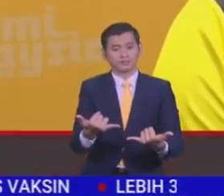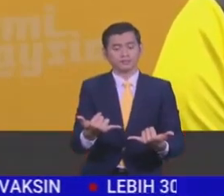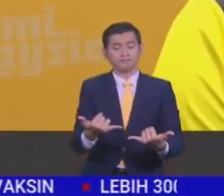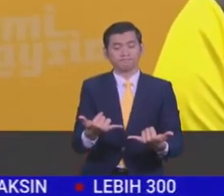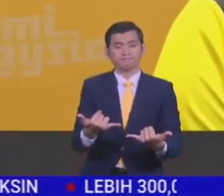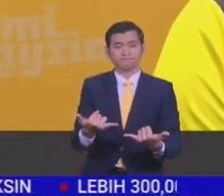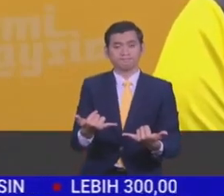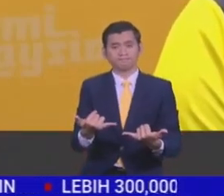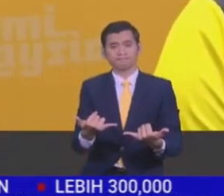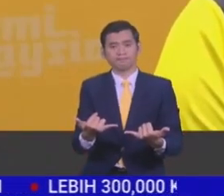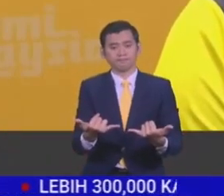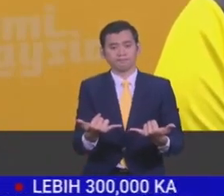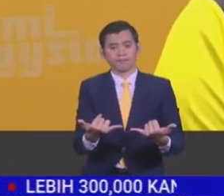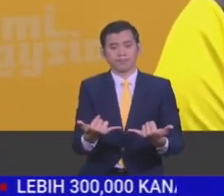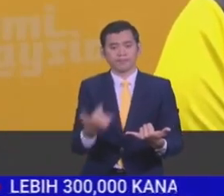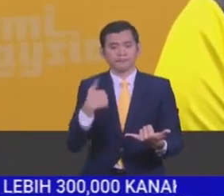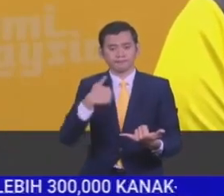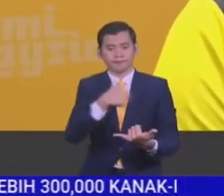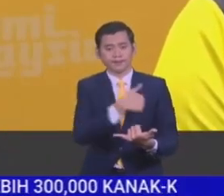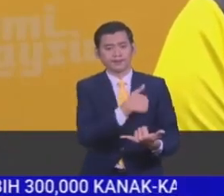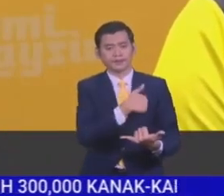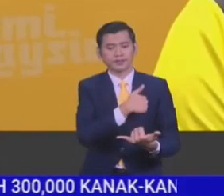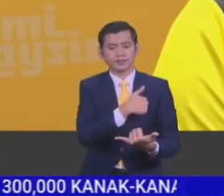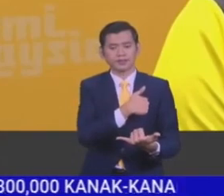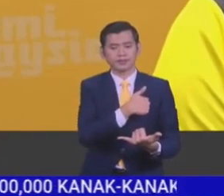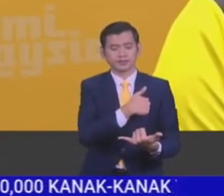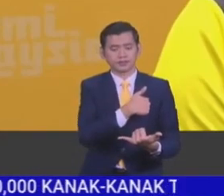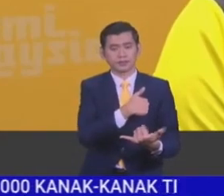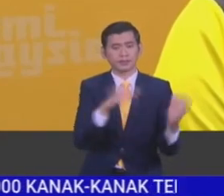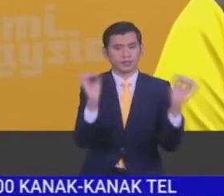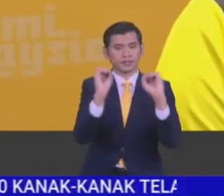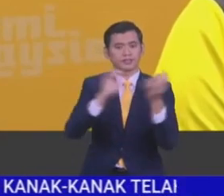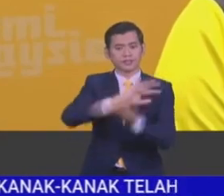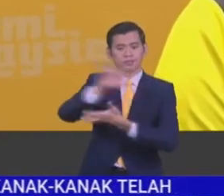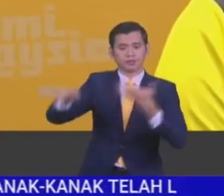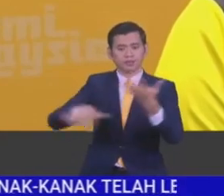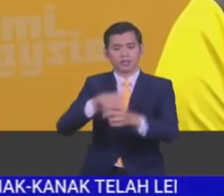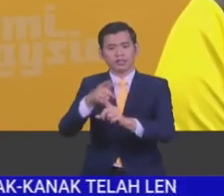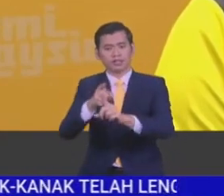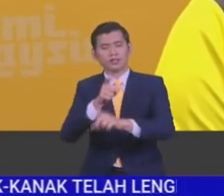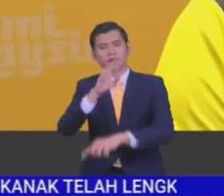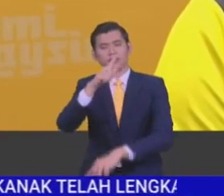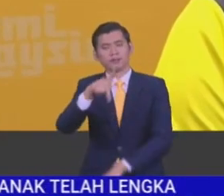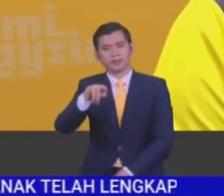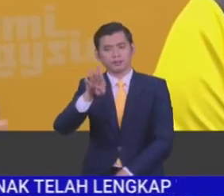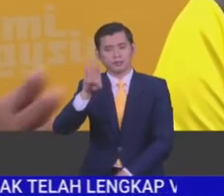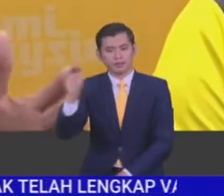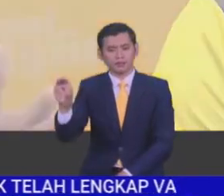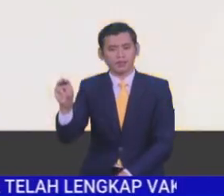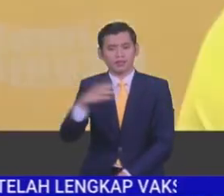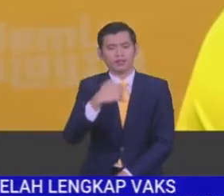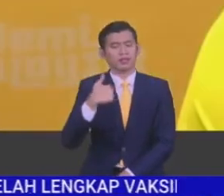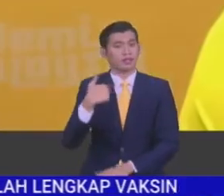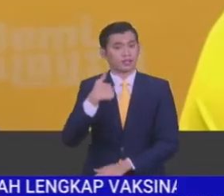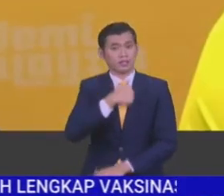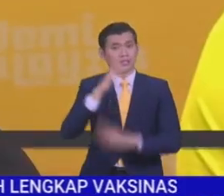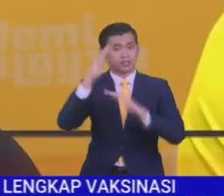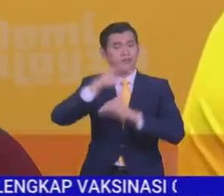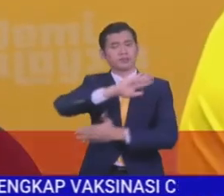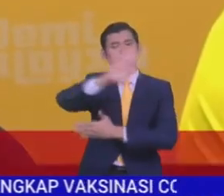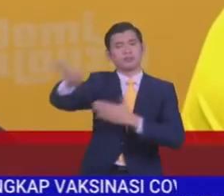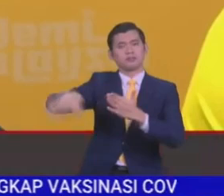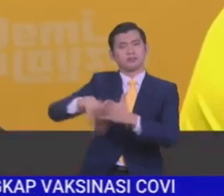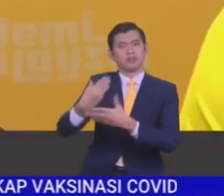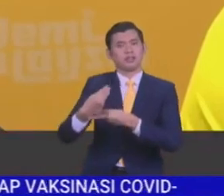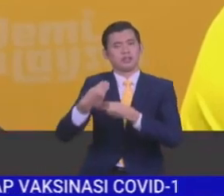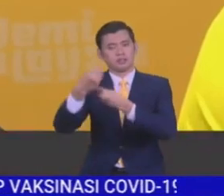us and then they keep everything to us to make sure everything is smoothly. We will